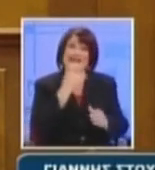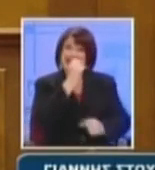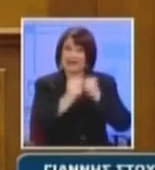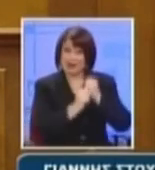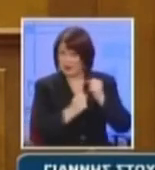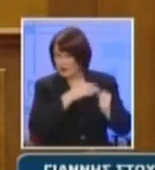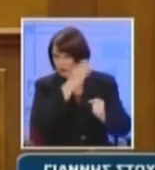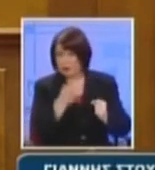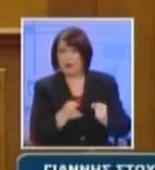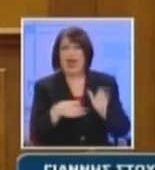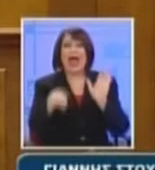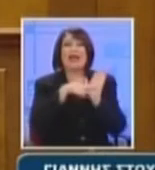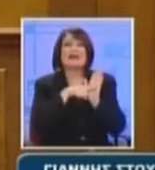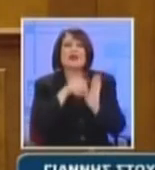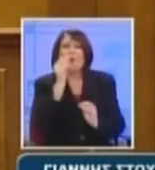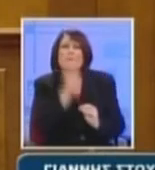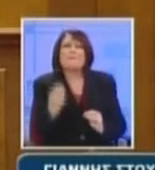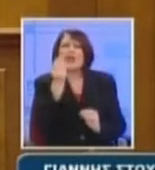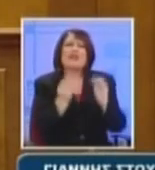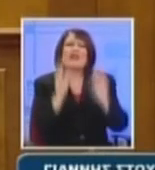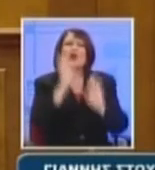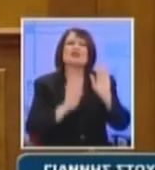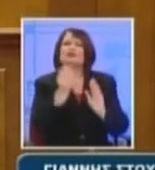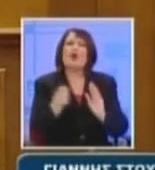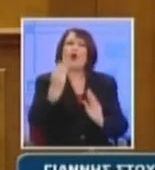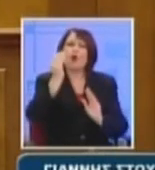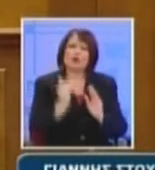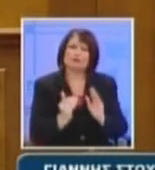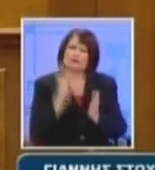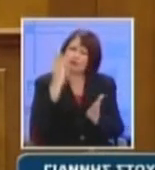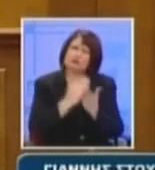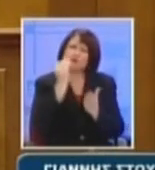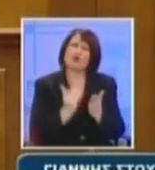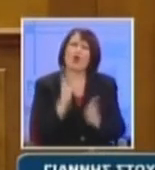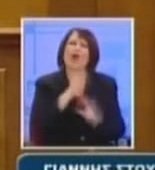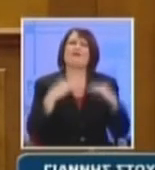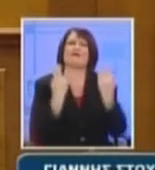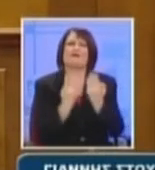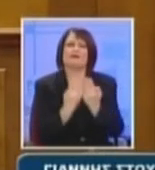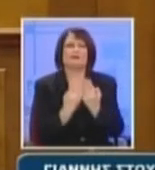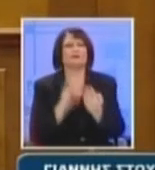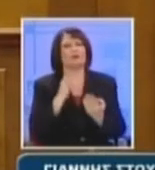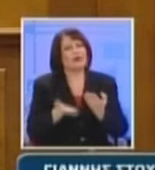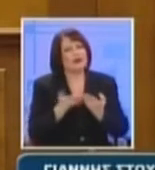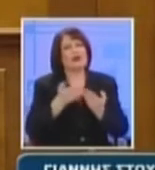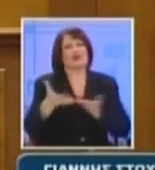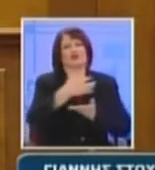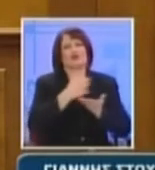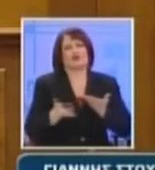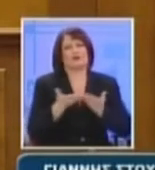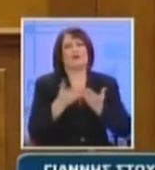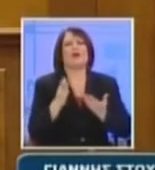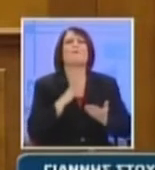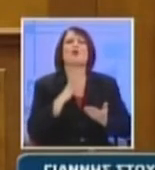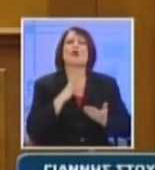χρόνια αρνητικό πληθωρισμό και το χαμηλότερο στην Ευρωζώνη. Αυτό συμβάλλει τόσο στη βελτίωση του διαθεσίμου εισοδήματος των πολιτών